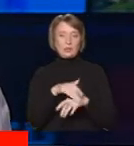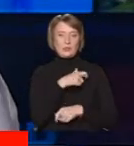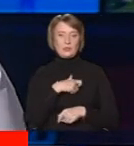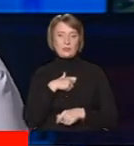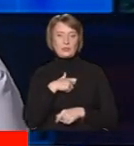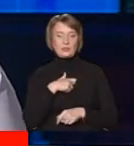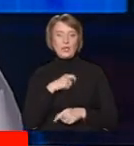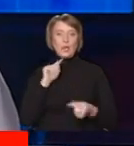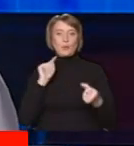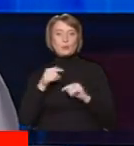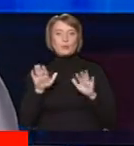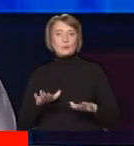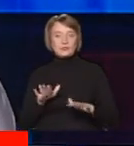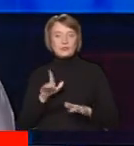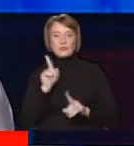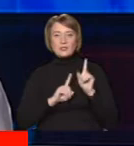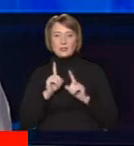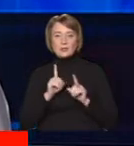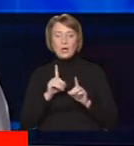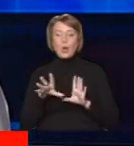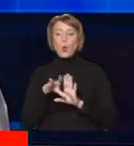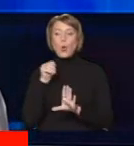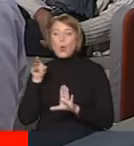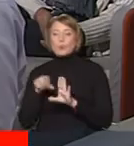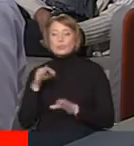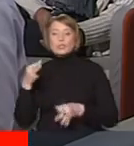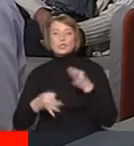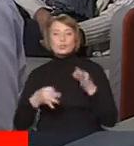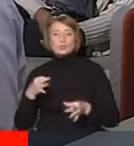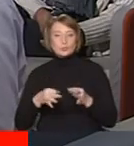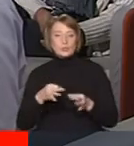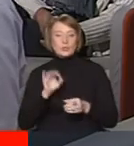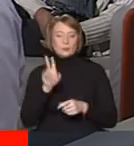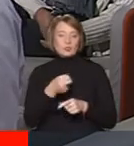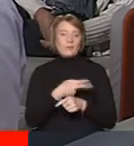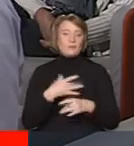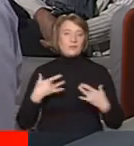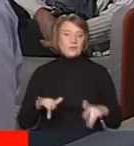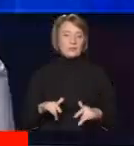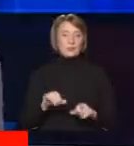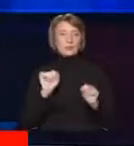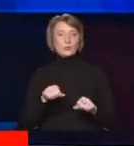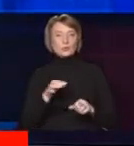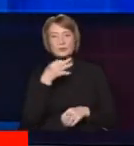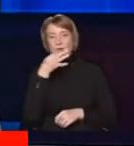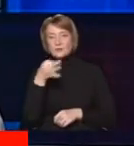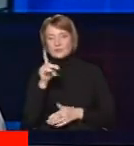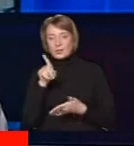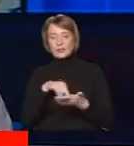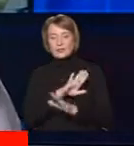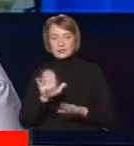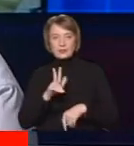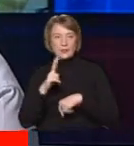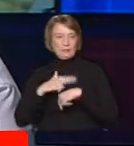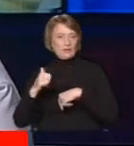рад. Це обраність суддів, щоб суддів можна було обирати і так само відкликати. Це можливість висловити недовіру місцевому начальнику